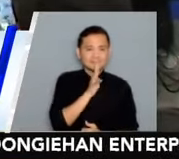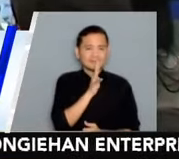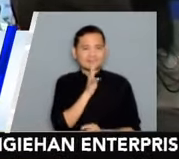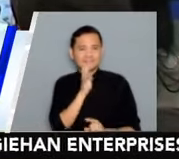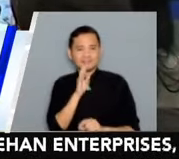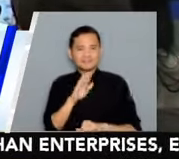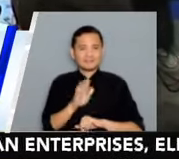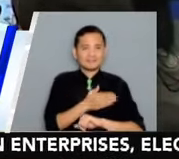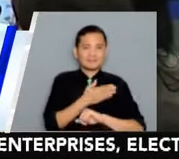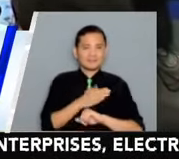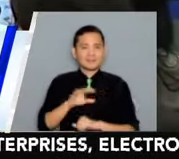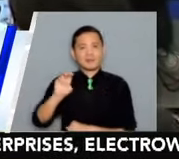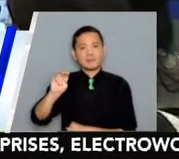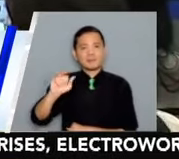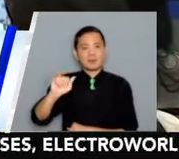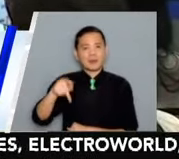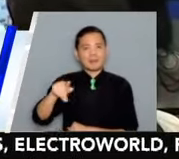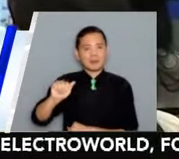Mama,